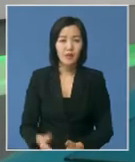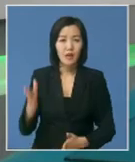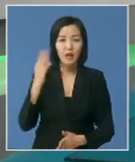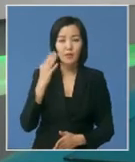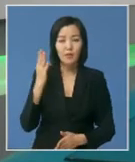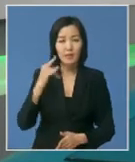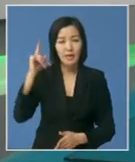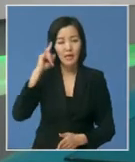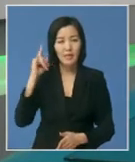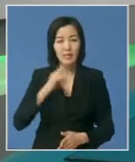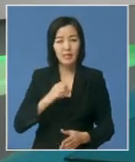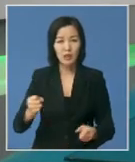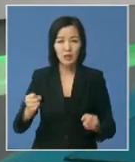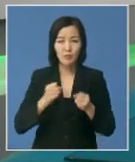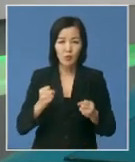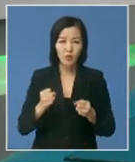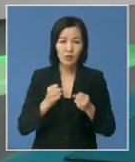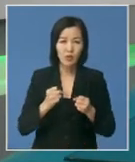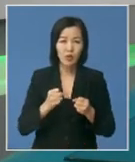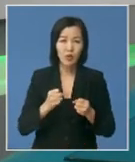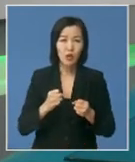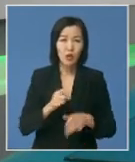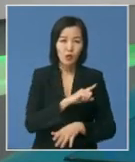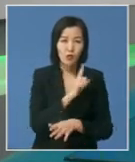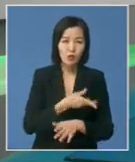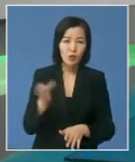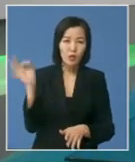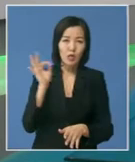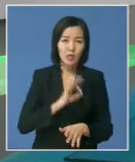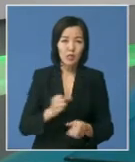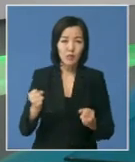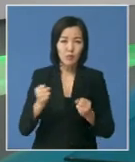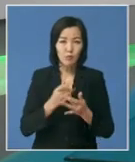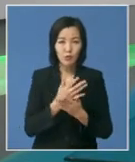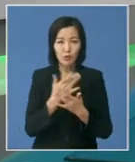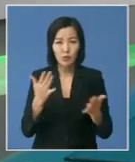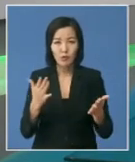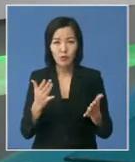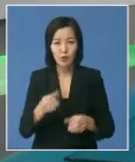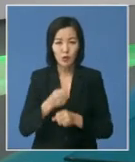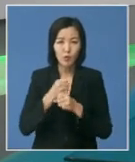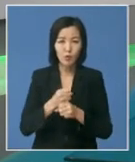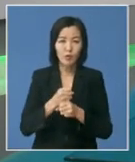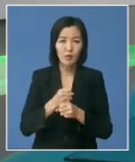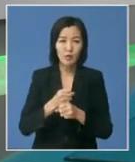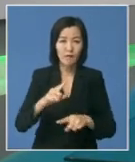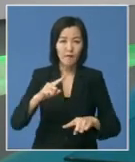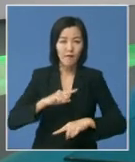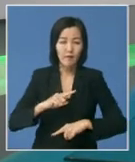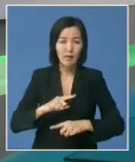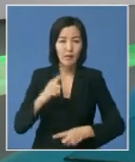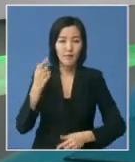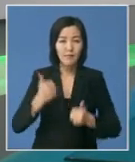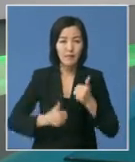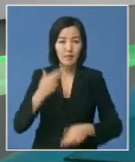Алматыда еліміздің спорттық жекпе-жек және күш қолданылатын спорт түрлері бойынша конфедерация кубогының финал бәсекесі аяқталды. Екі